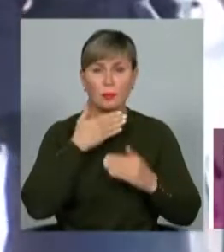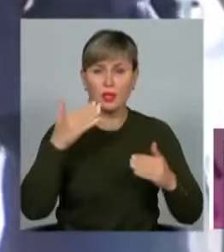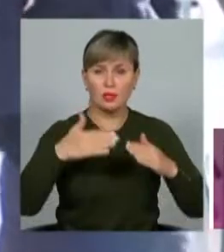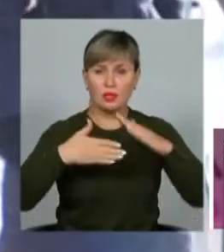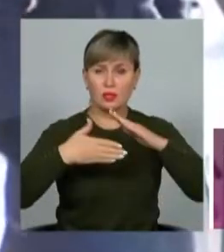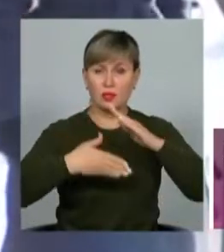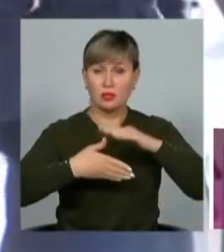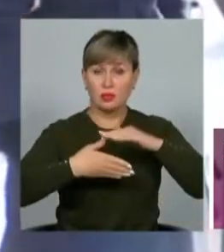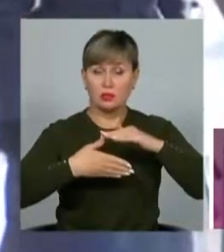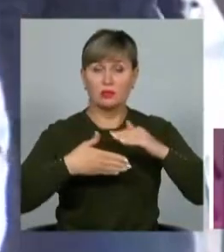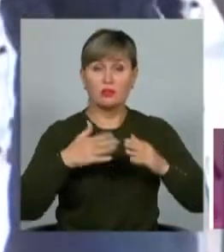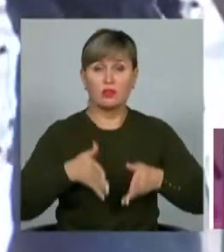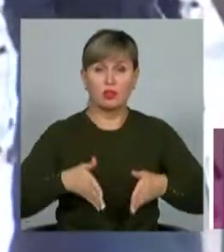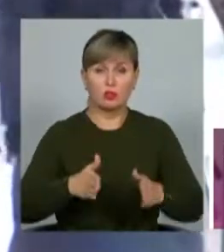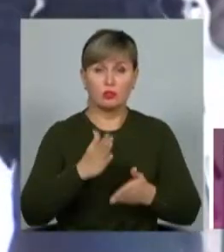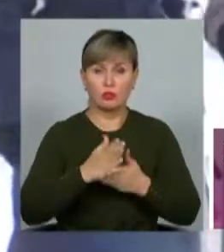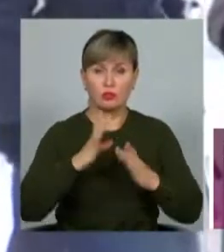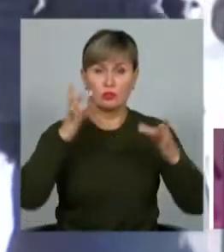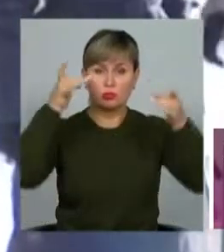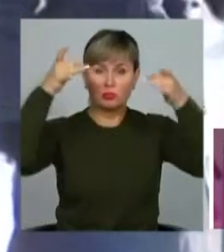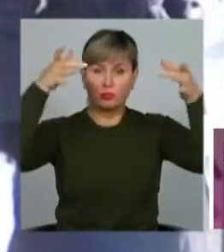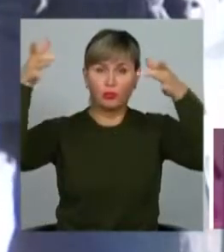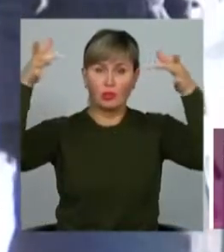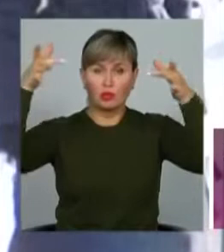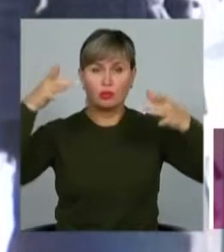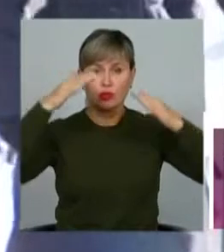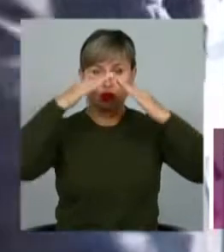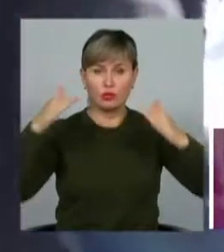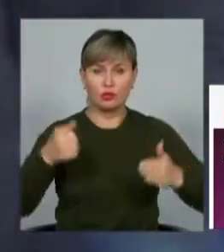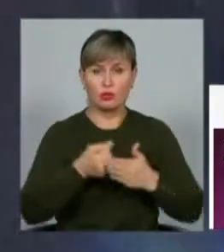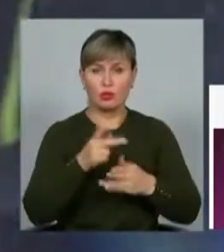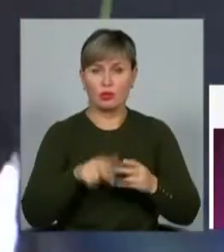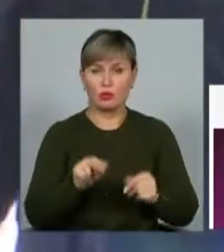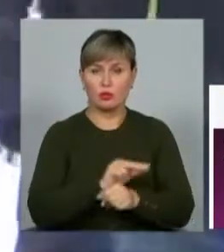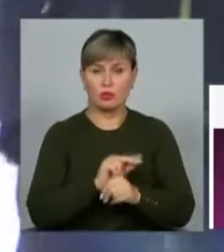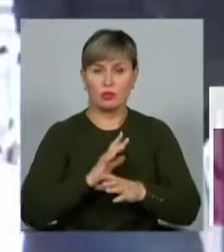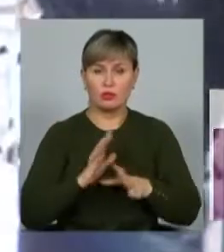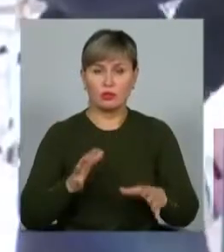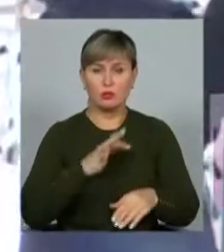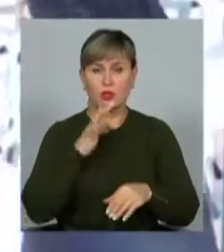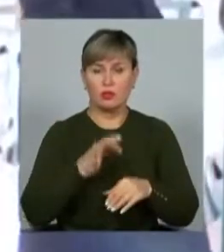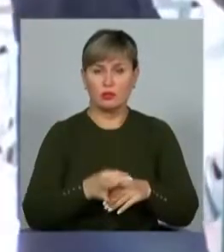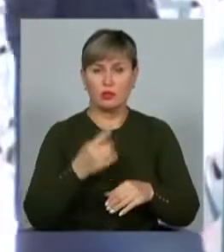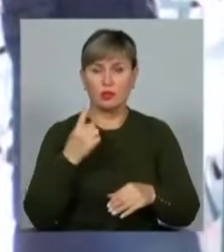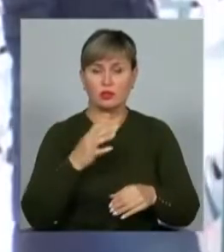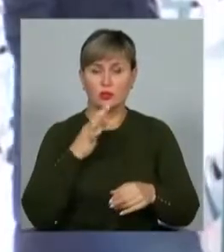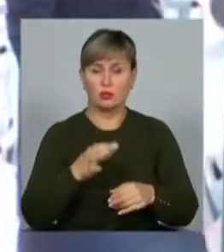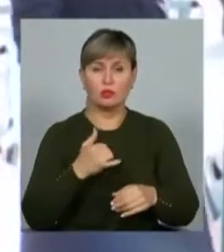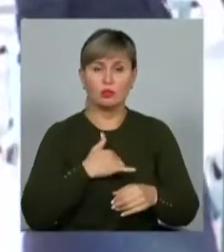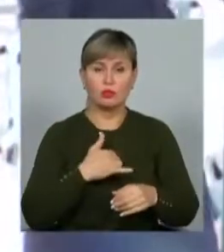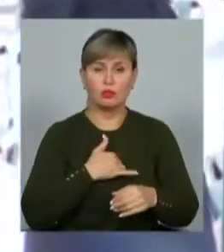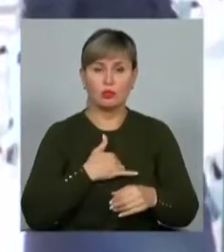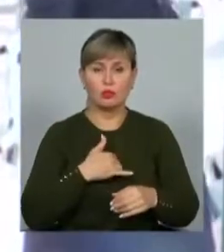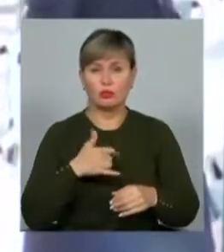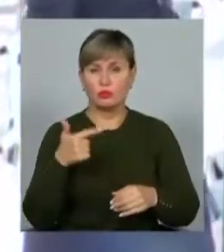коридоре опять есть пятно. То есть это говорит о том, что крыша не доделана. Ответ от подрядчиков один. У нас гарантийный